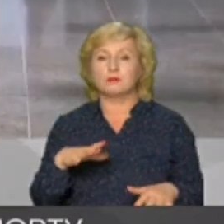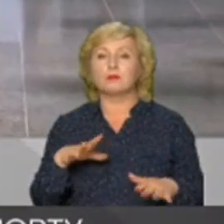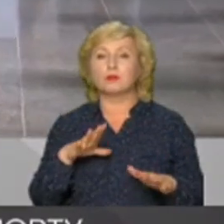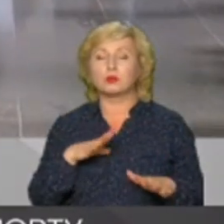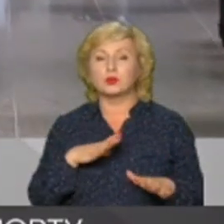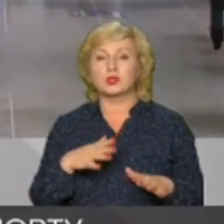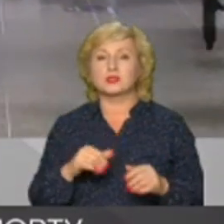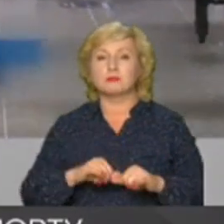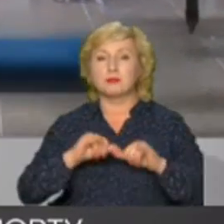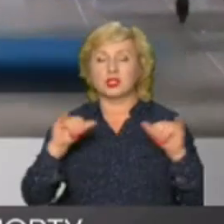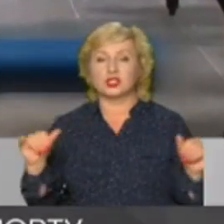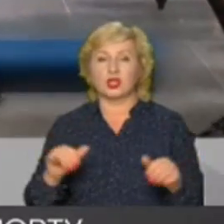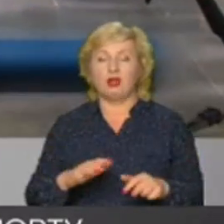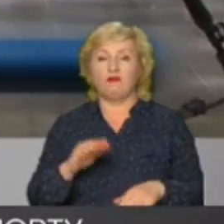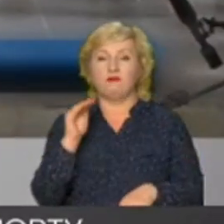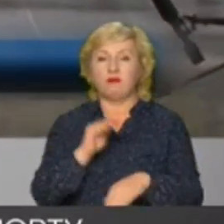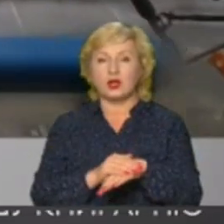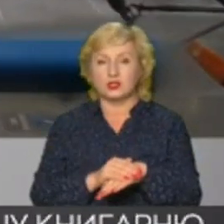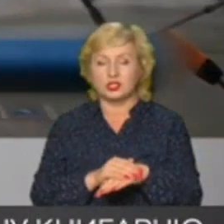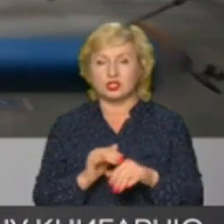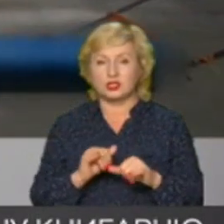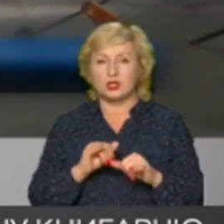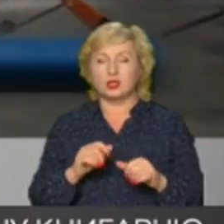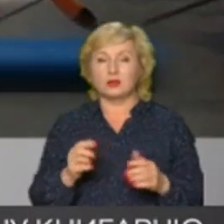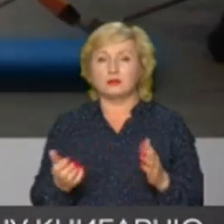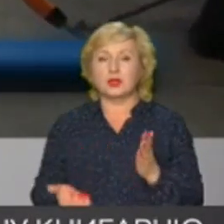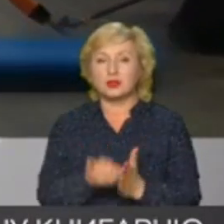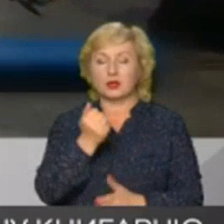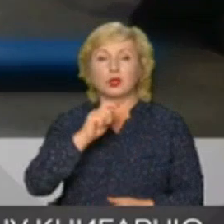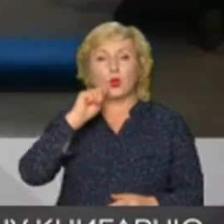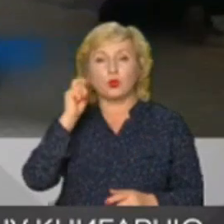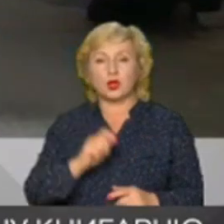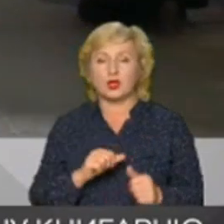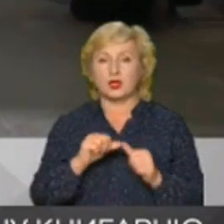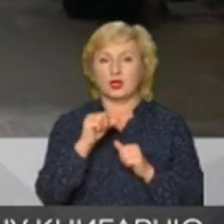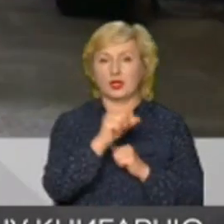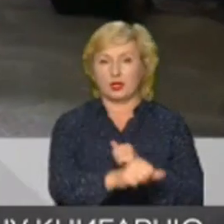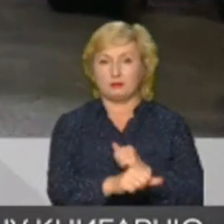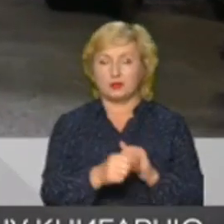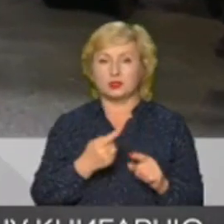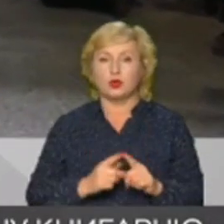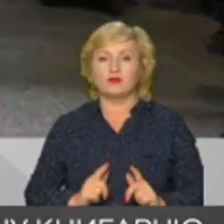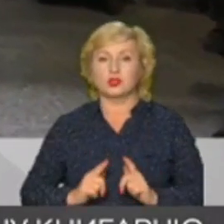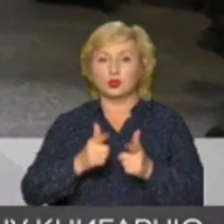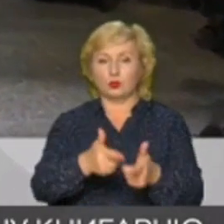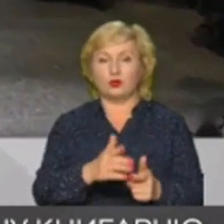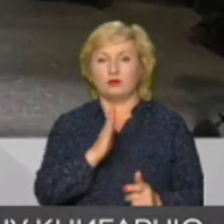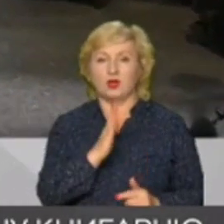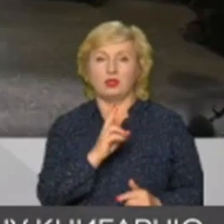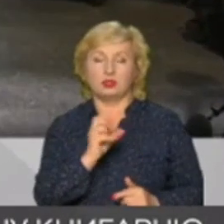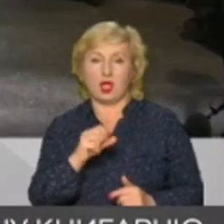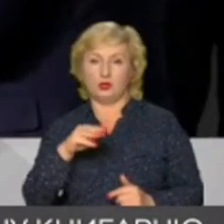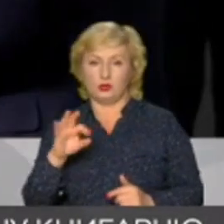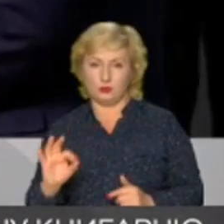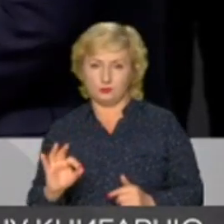яке може бути збільшення фактичної підтримки України, крім ось цього вступу в НАТО. Ну, там,